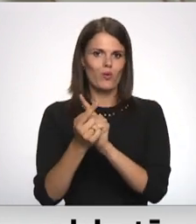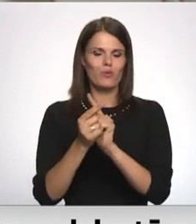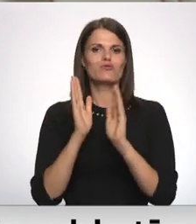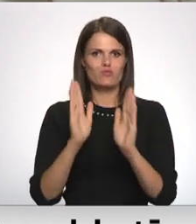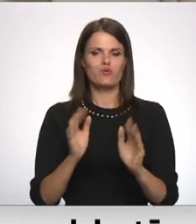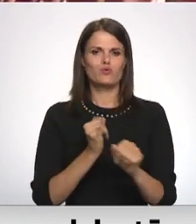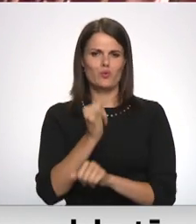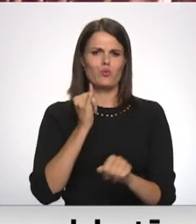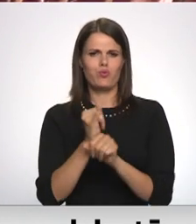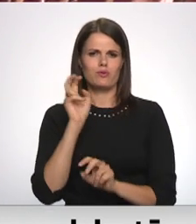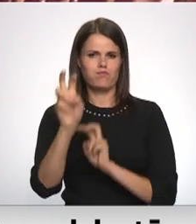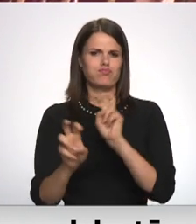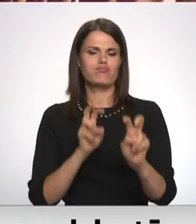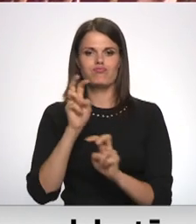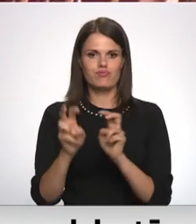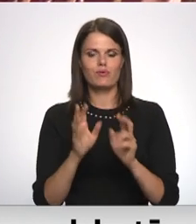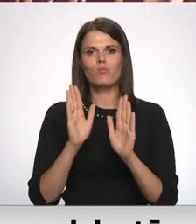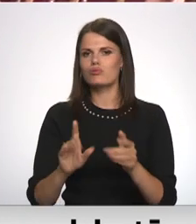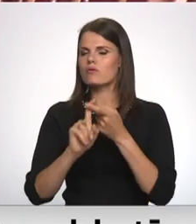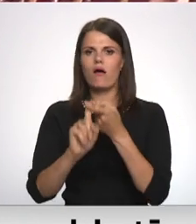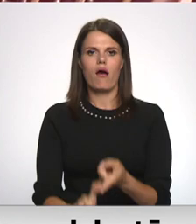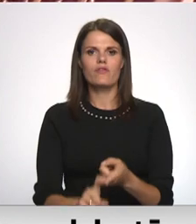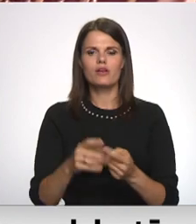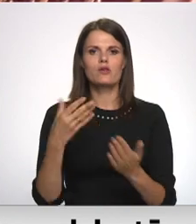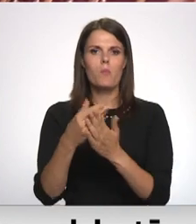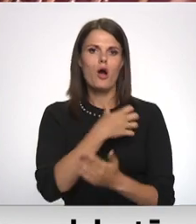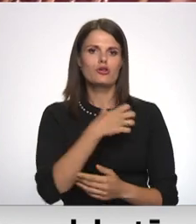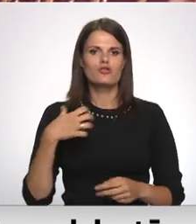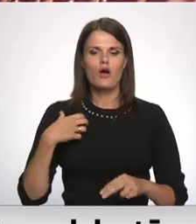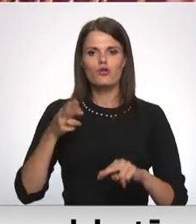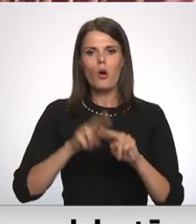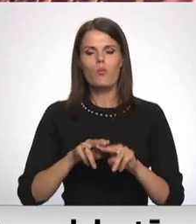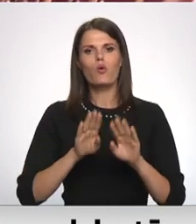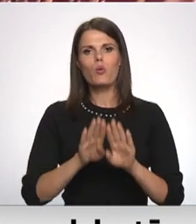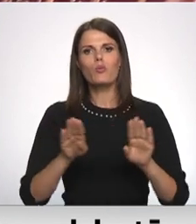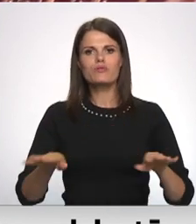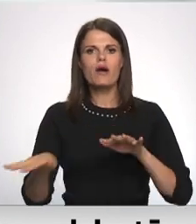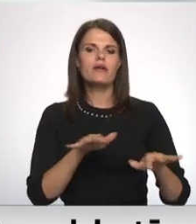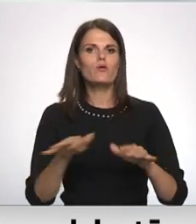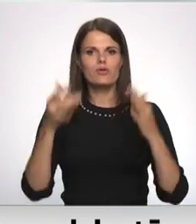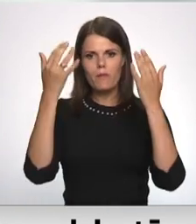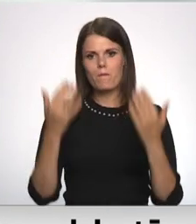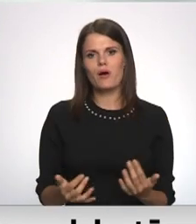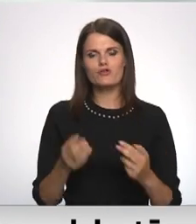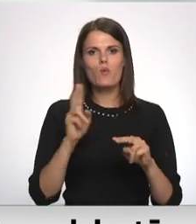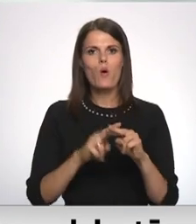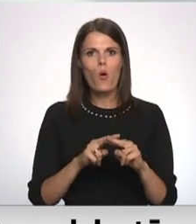iecienītu turismu galamērķi, lielā mērā būs atkarīgs no pašvaldības un muzeja rīkotajām aktivitātēm un